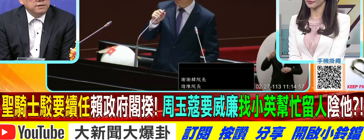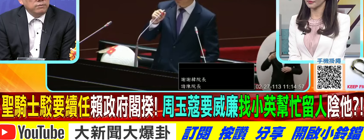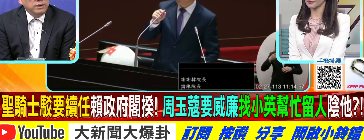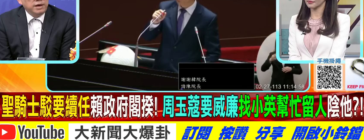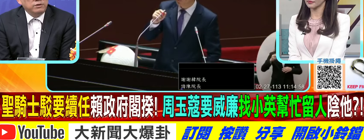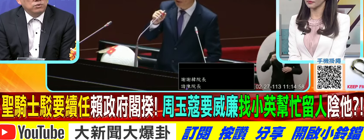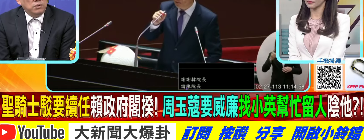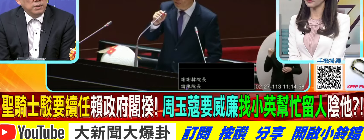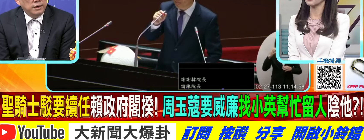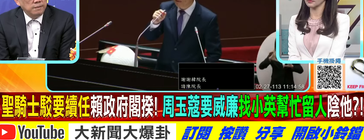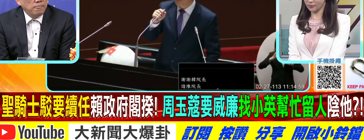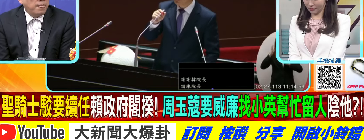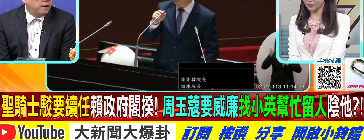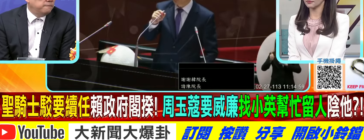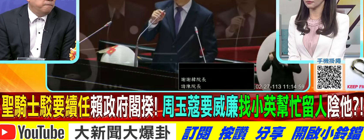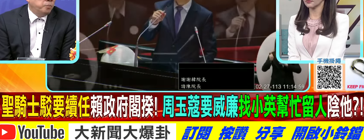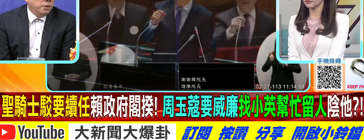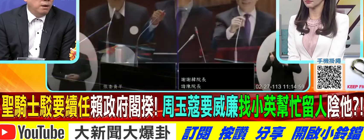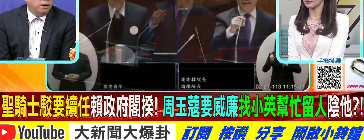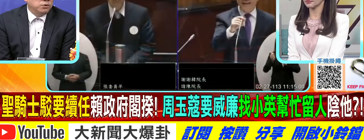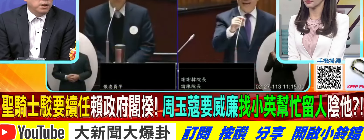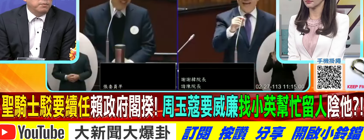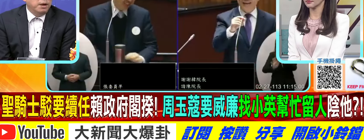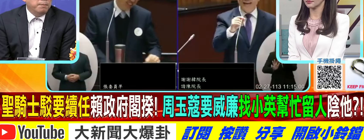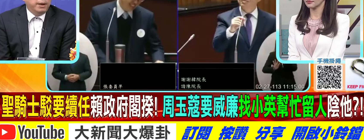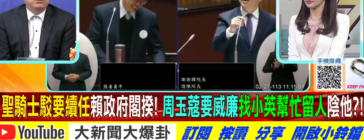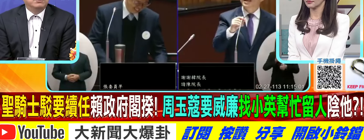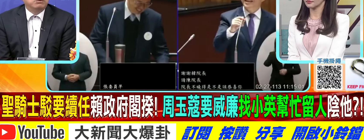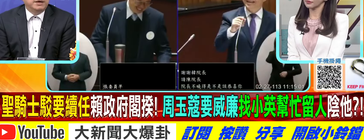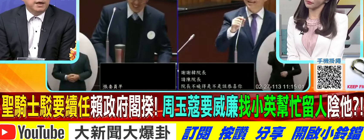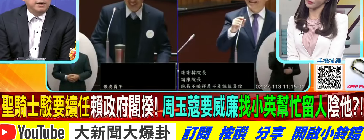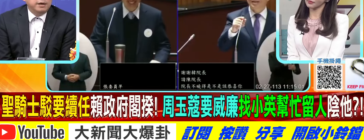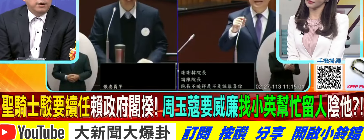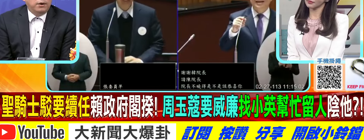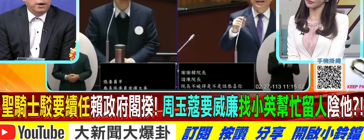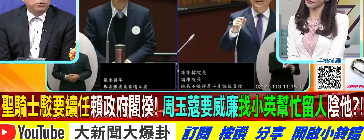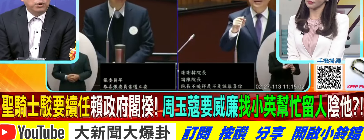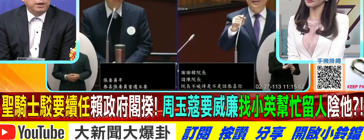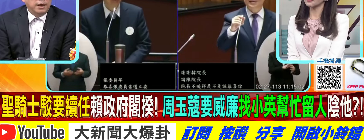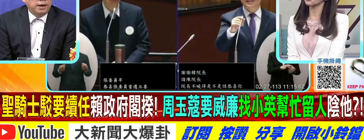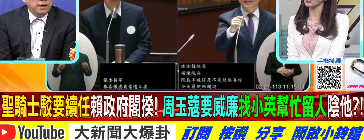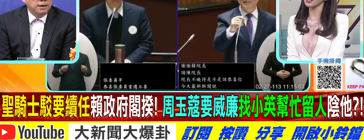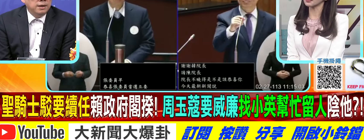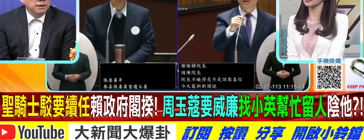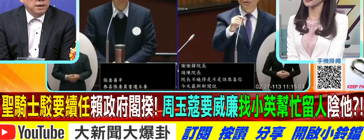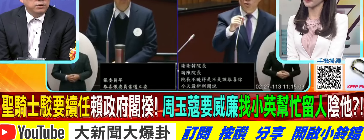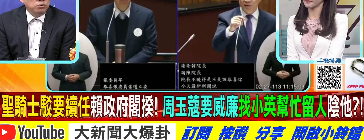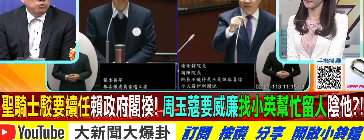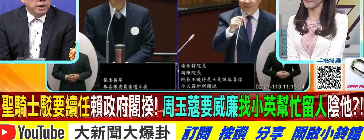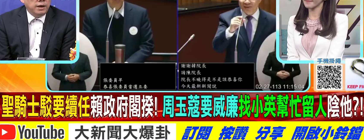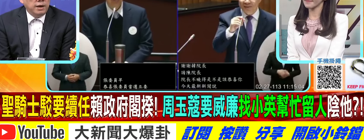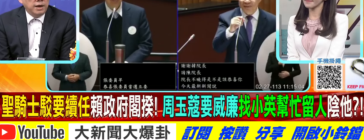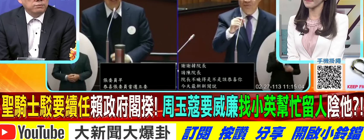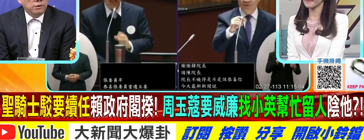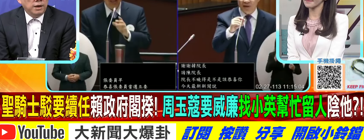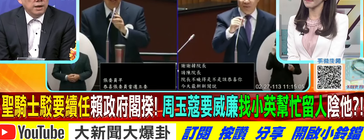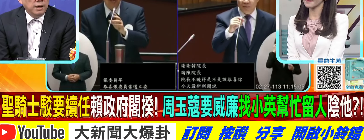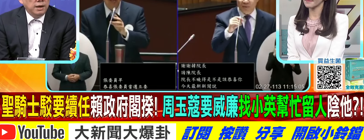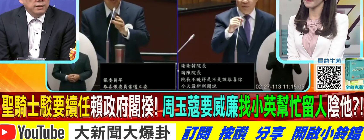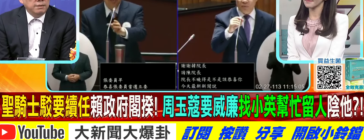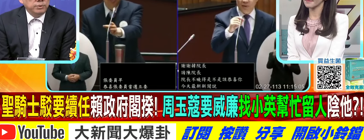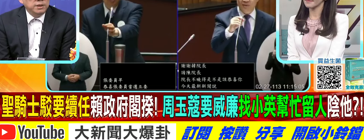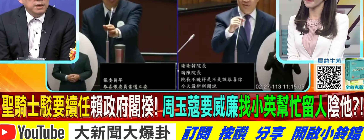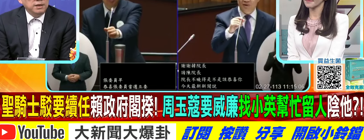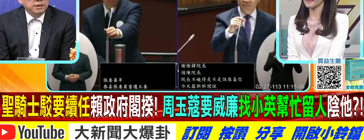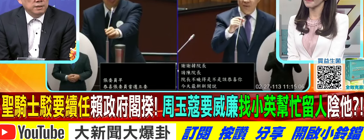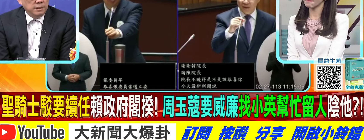长政治味太重，嗯，哦，所以。本来传出来像林佳龙啊、卓荣泰啊，现在就逐渐好像看出来，